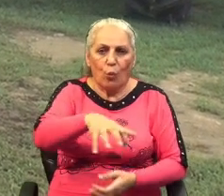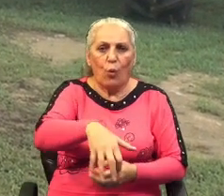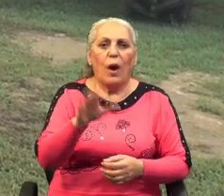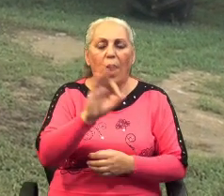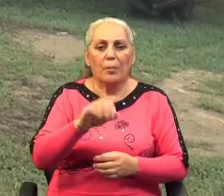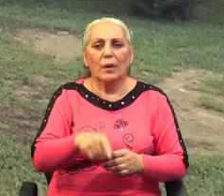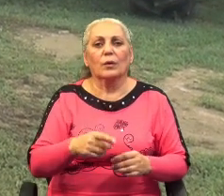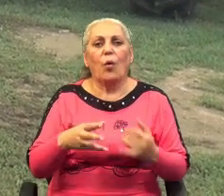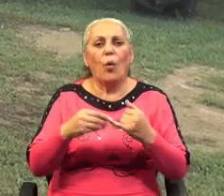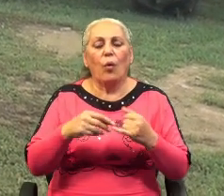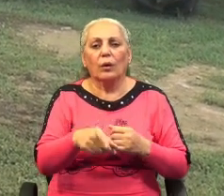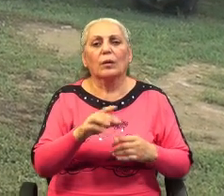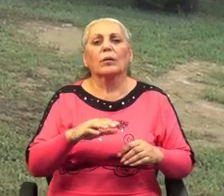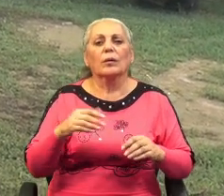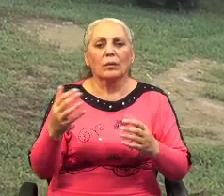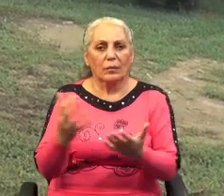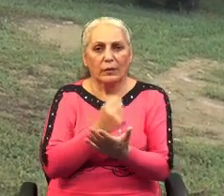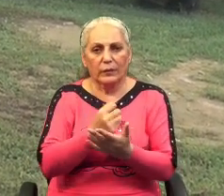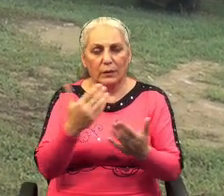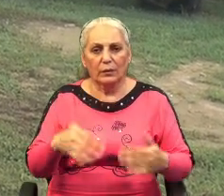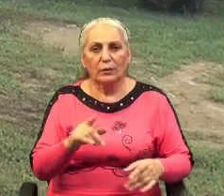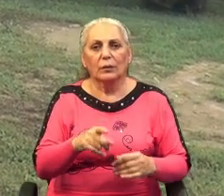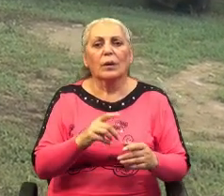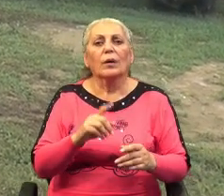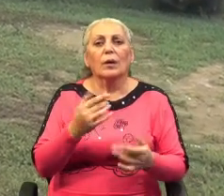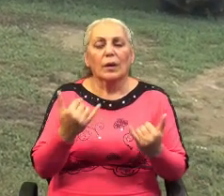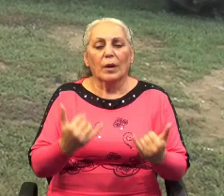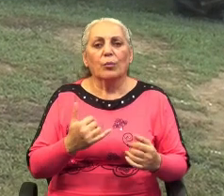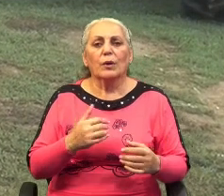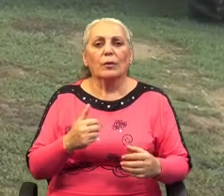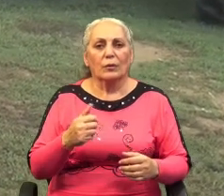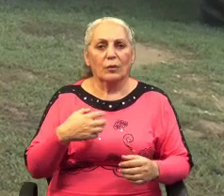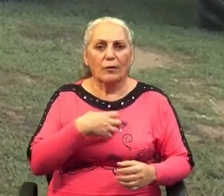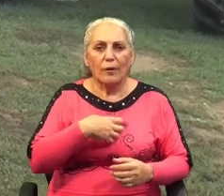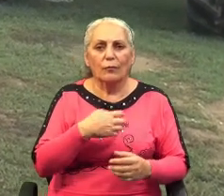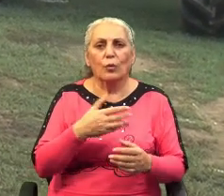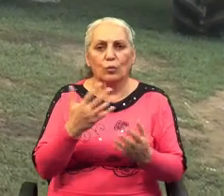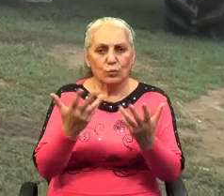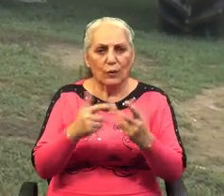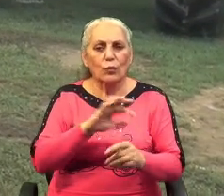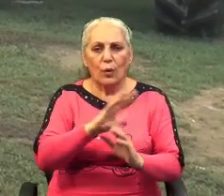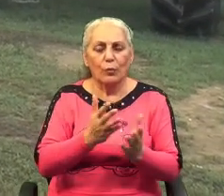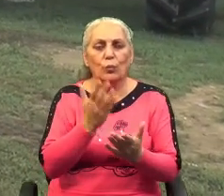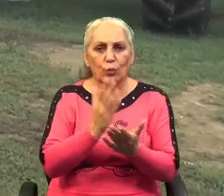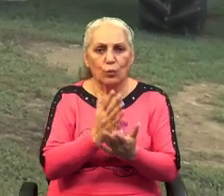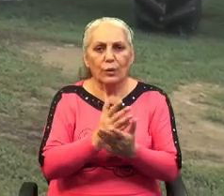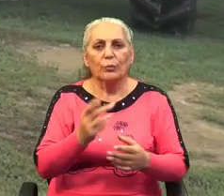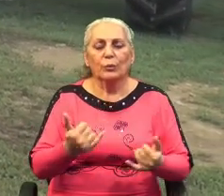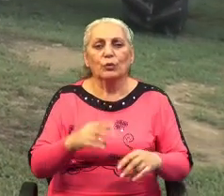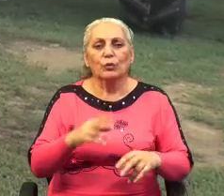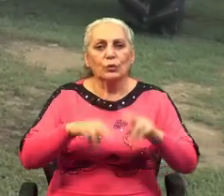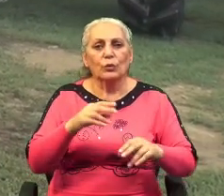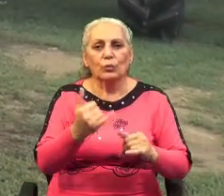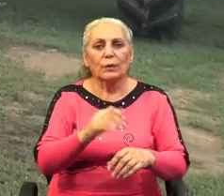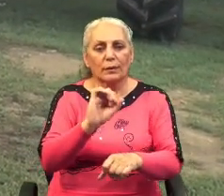ասել անհրաժեշտ առաջնային տեխնիկաները ունենք, մեր կոմբայները, քանի որ այս պահին շինարարությունն է գնում